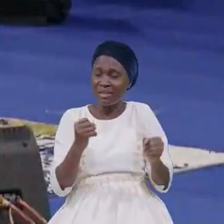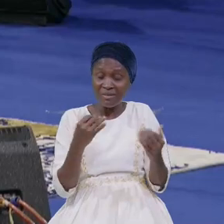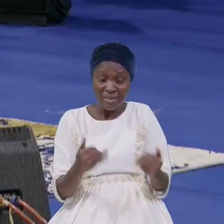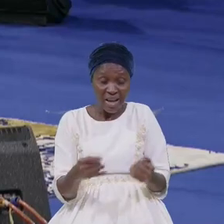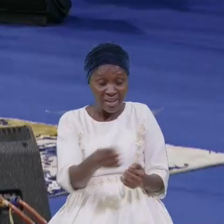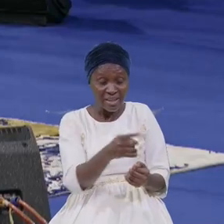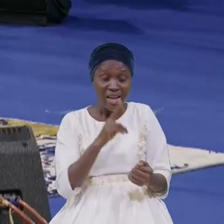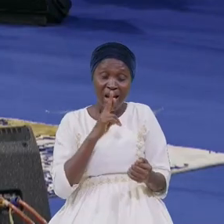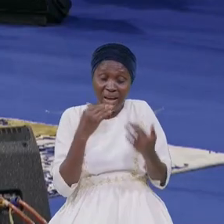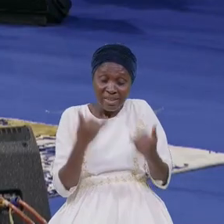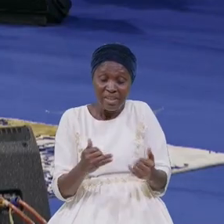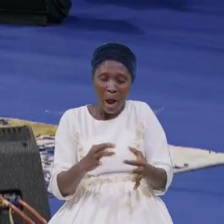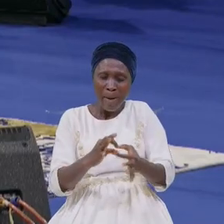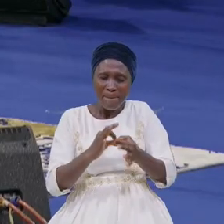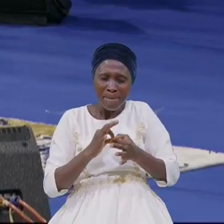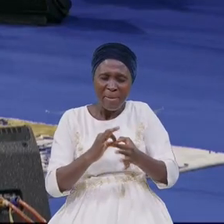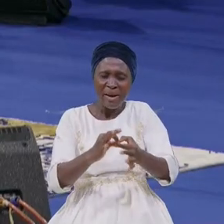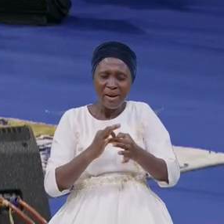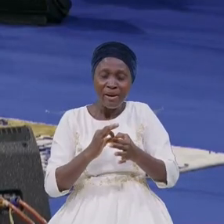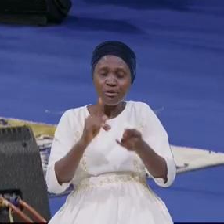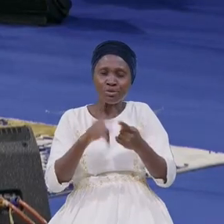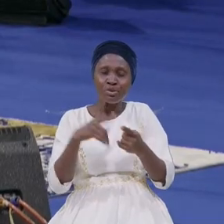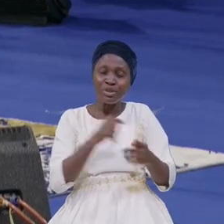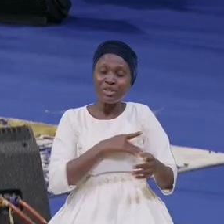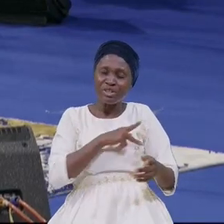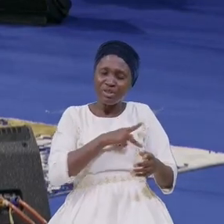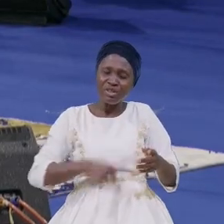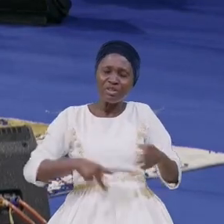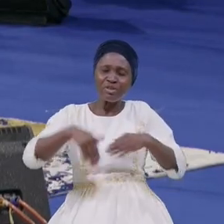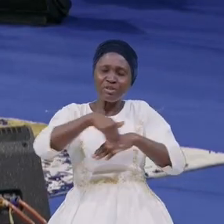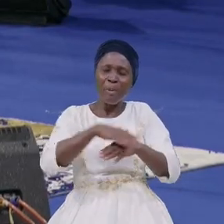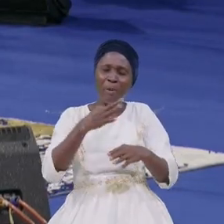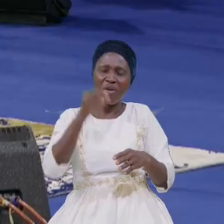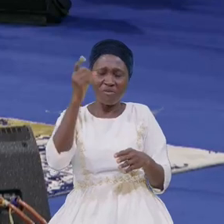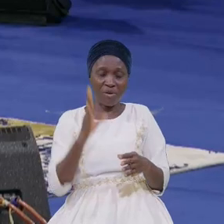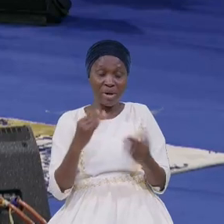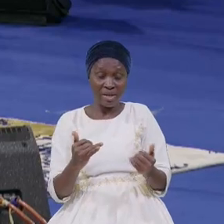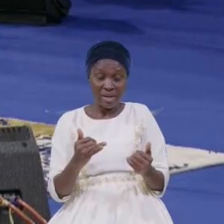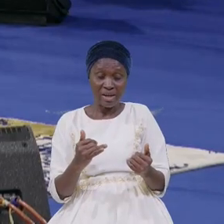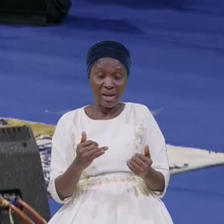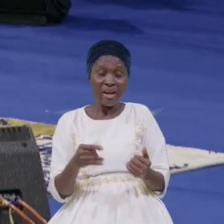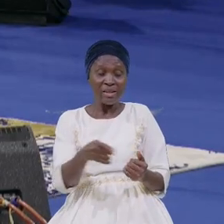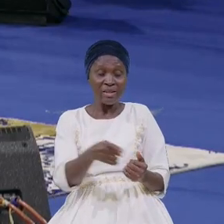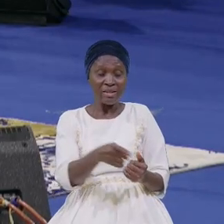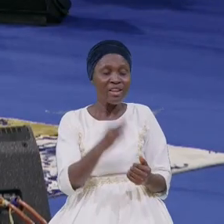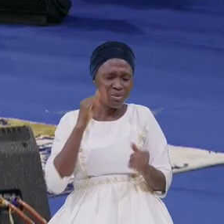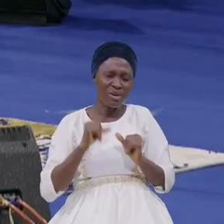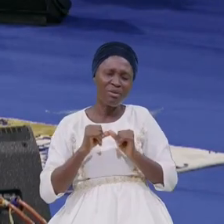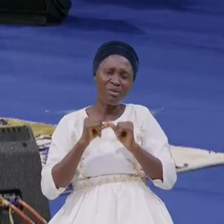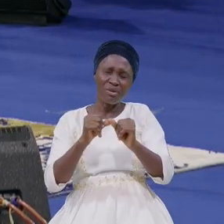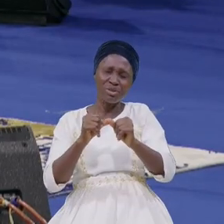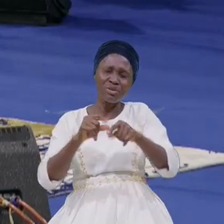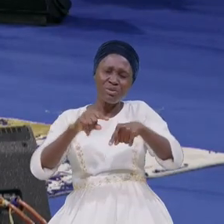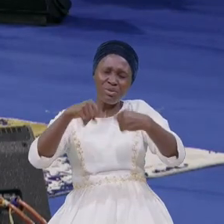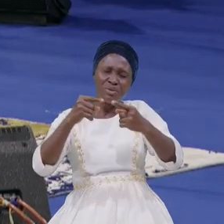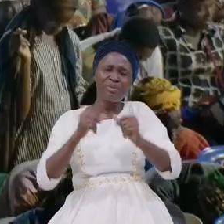ils appartiennent au royaume de Dieu. Maintenant, je prie que de ce nouveau départ, qui continue